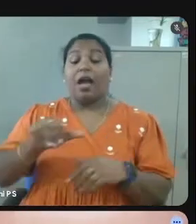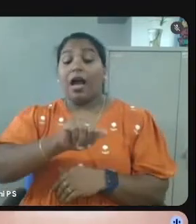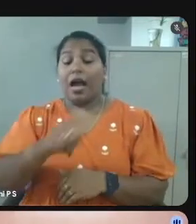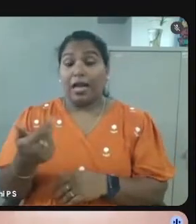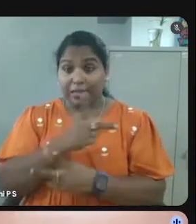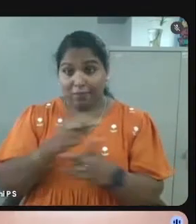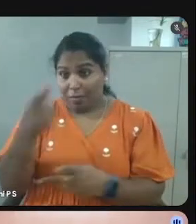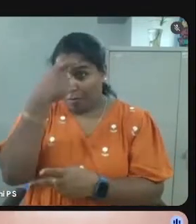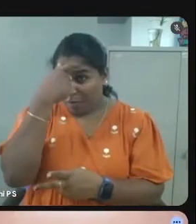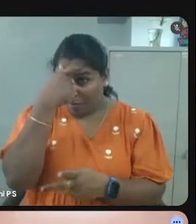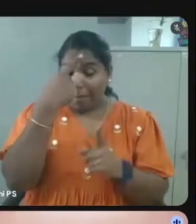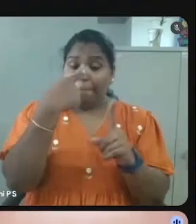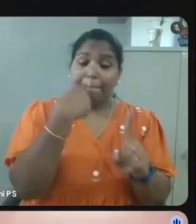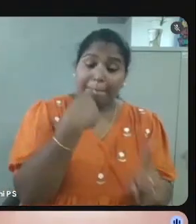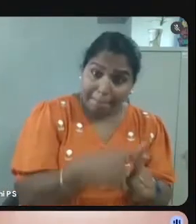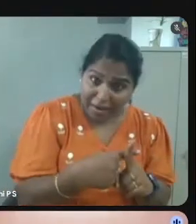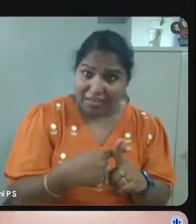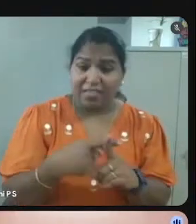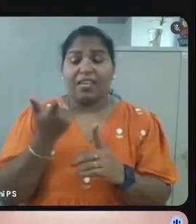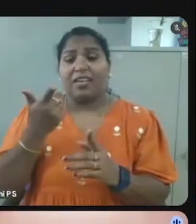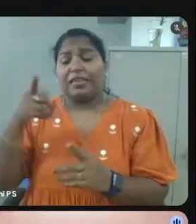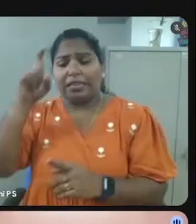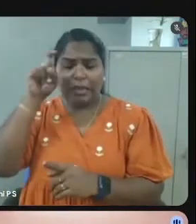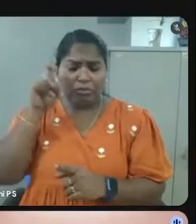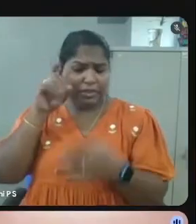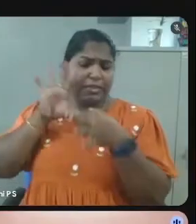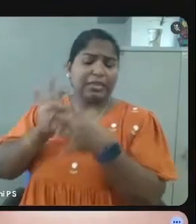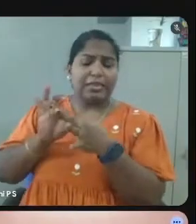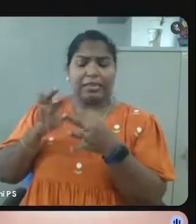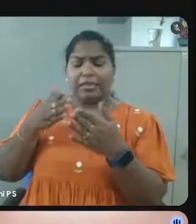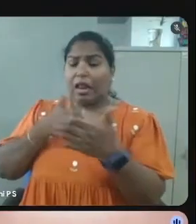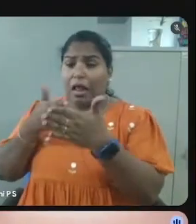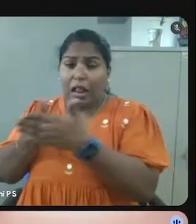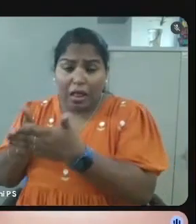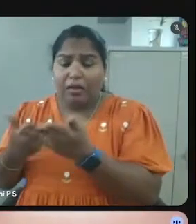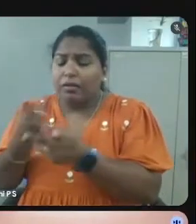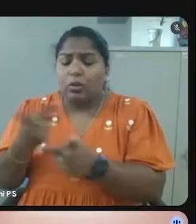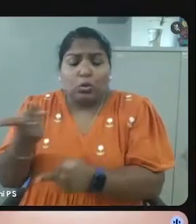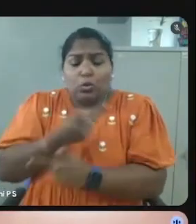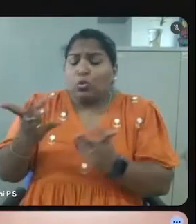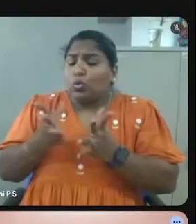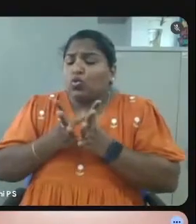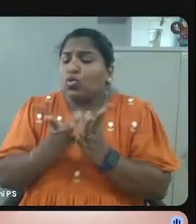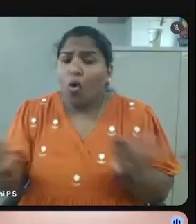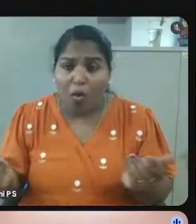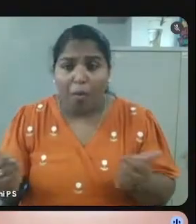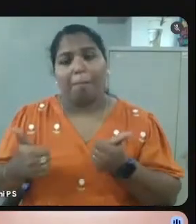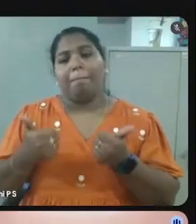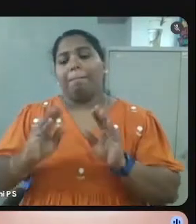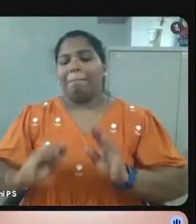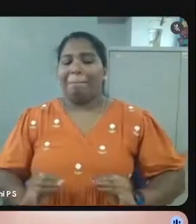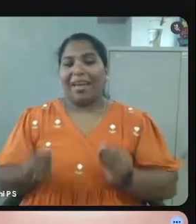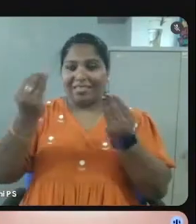തന്നെ ലൈംഗിക പ്രശ്നങ്ങളും ശരിയായ രീതിയിൽ ചികിത്സിച്ചാൽ മാത്രമേ ആ പ്രശ്നങ്ങൾ കൂടി പരിഹരിച്ച്